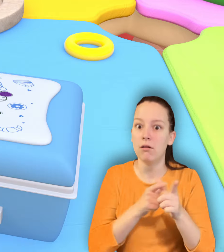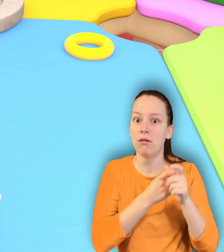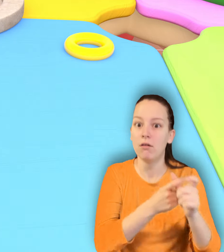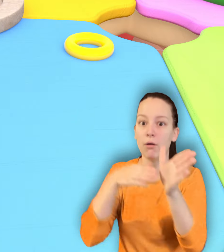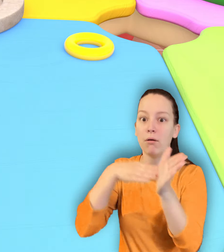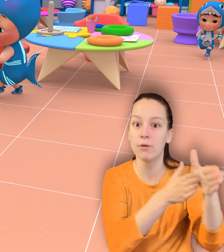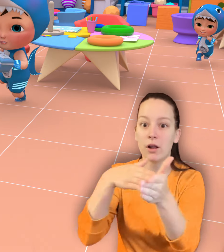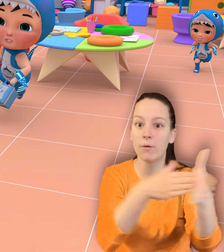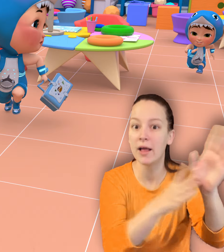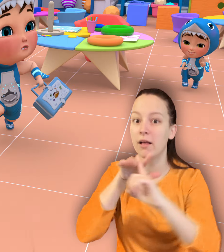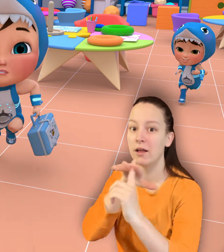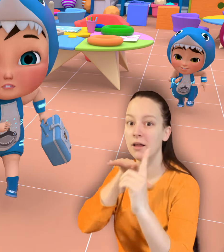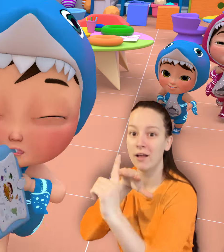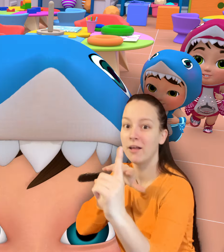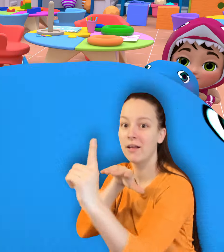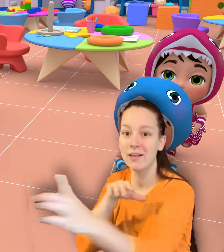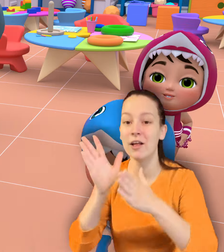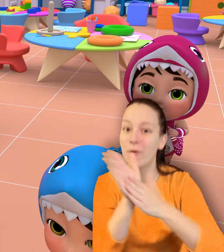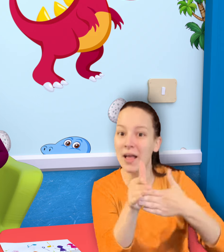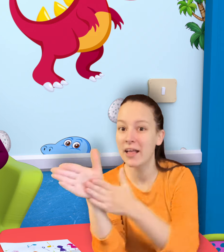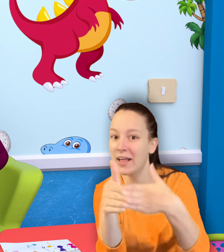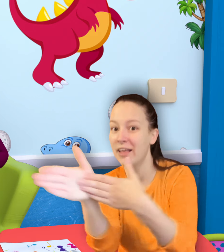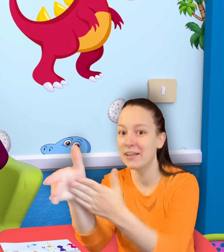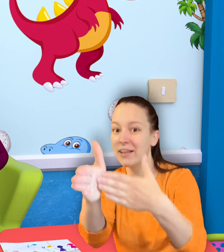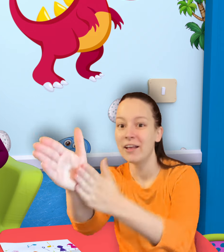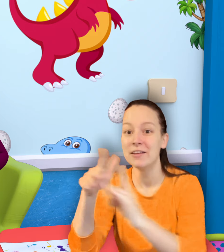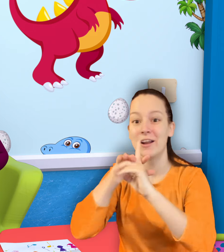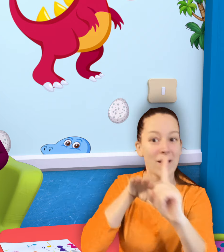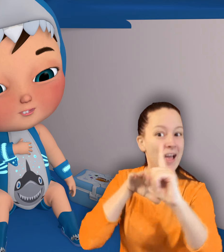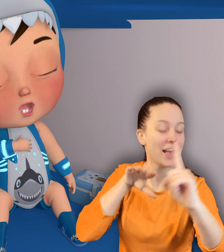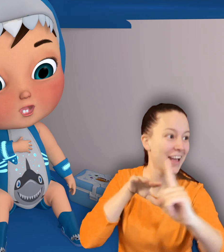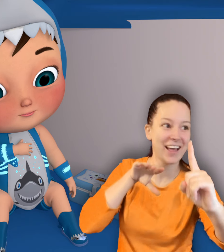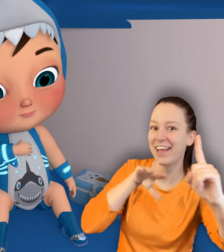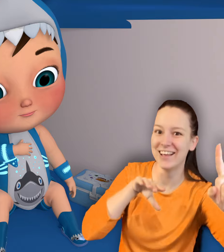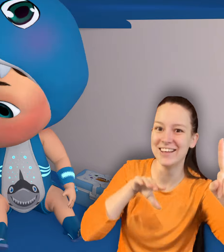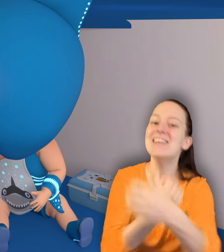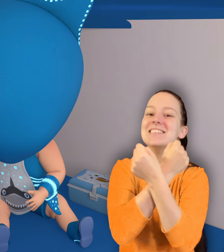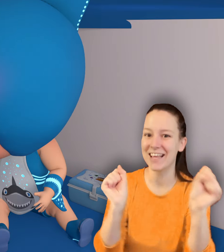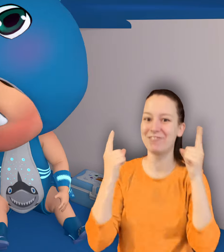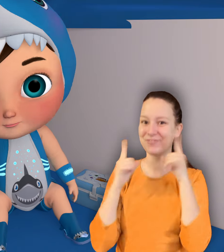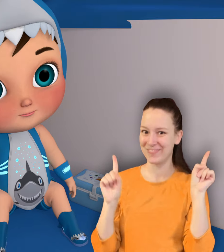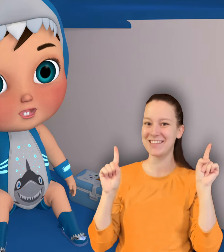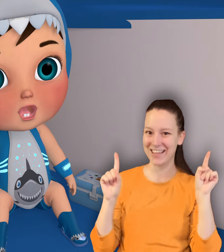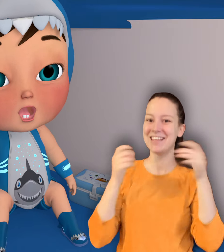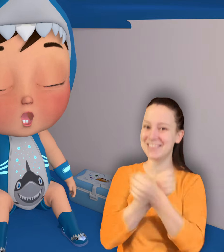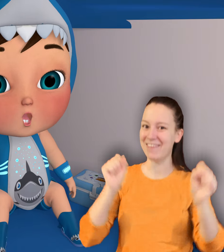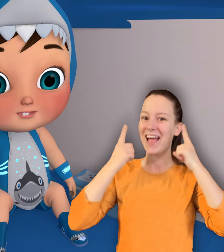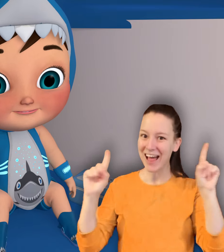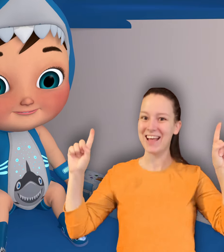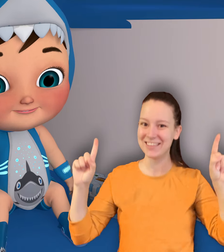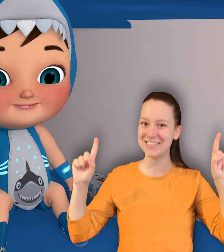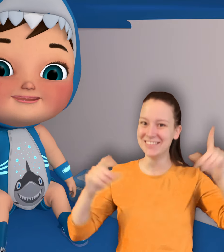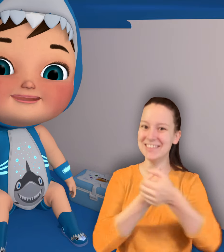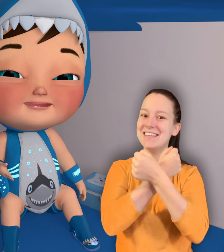逃げろ逃げろ逃げろ逃げろもう安心